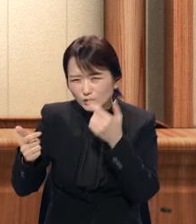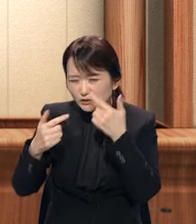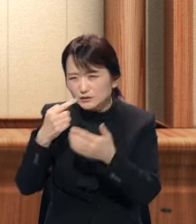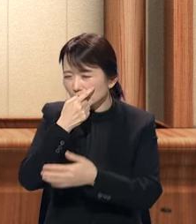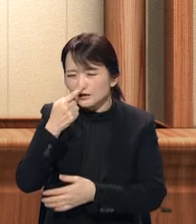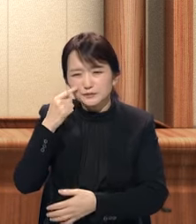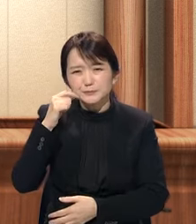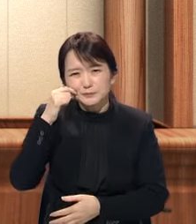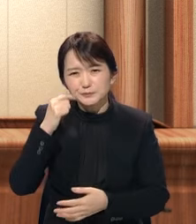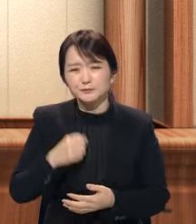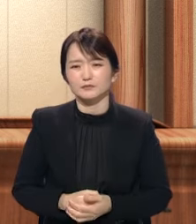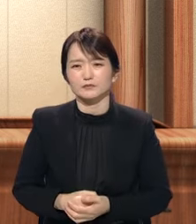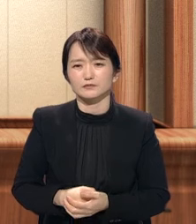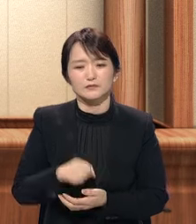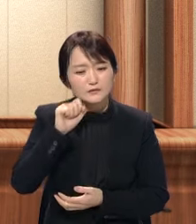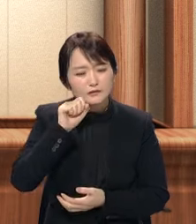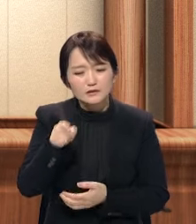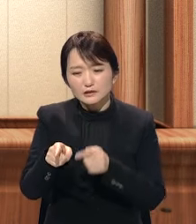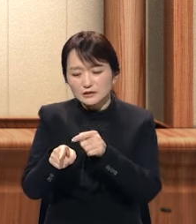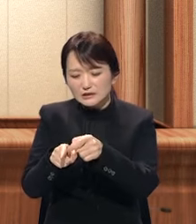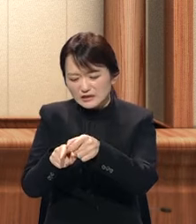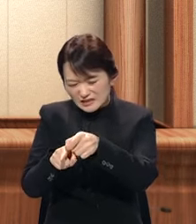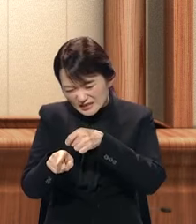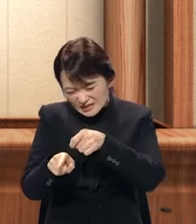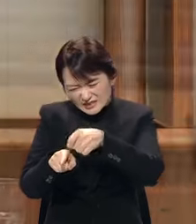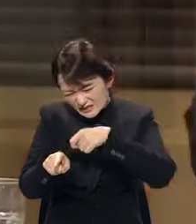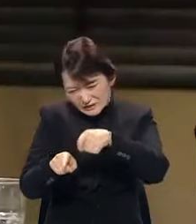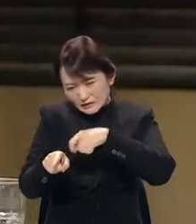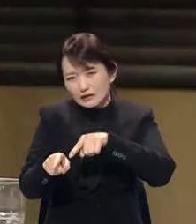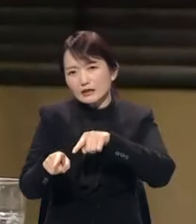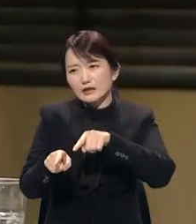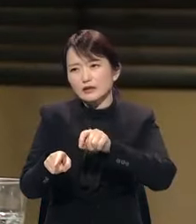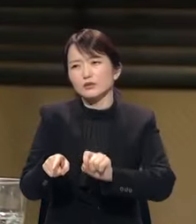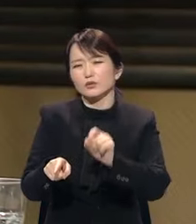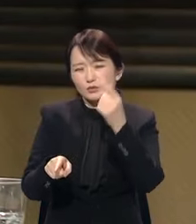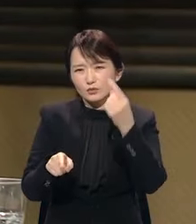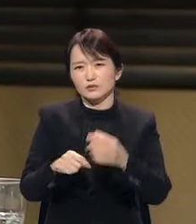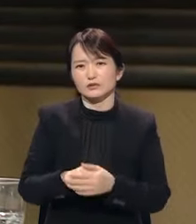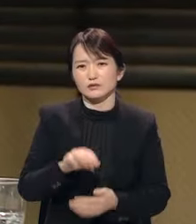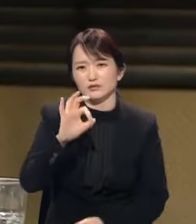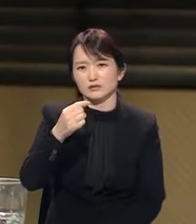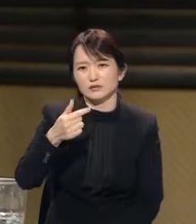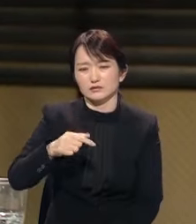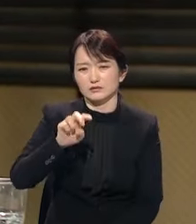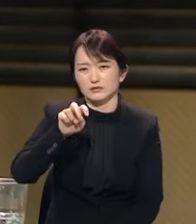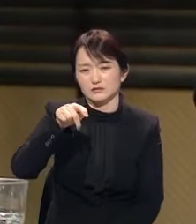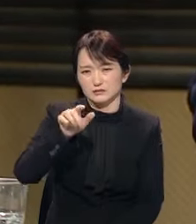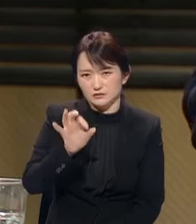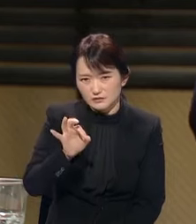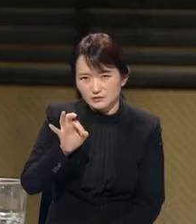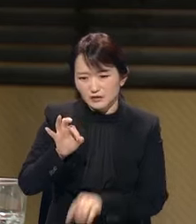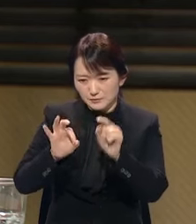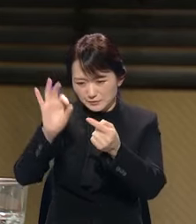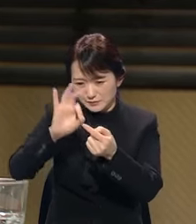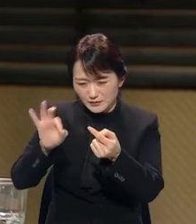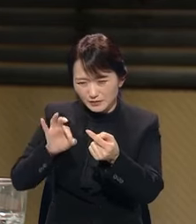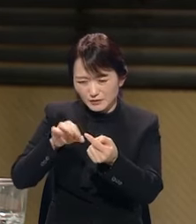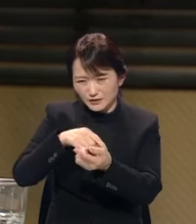조직을 벗겨내려 시도를 하다가 결국 아까 양재열 변호사 말씀하셨던 것처럼 응경면체 100%를 절단해야 하는 심각한 손상을 입었기